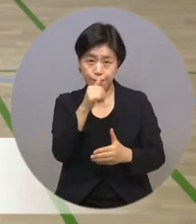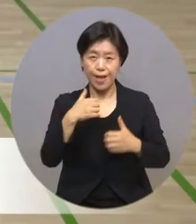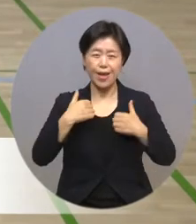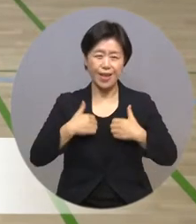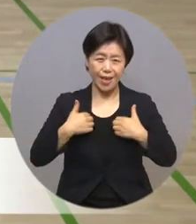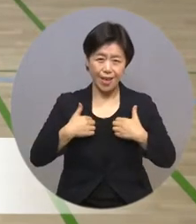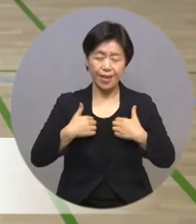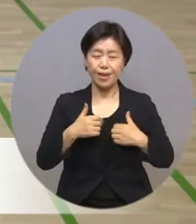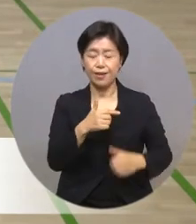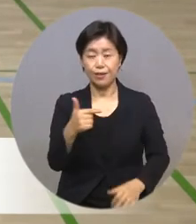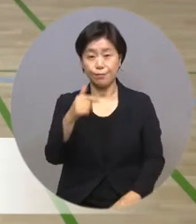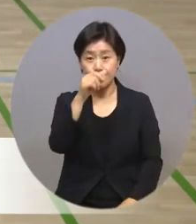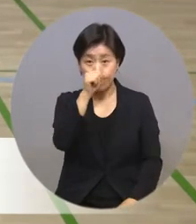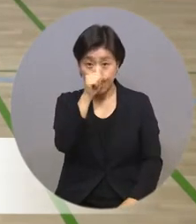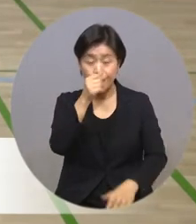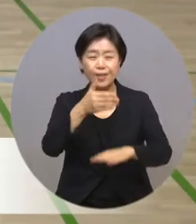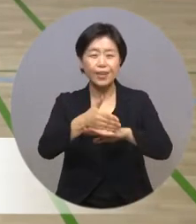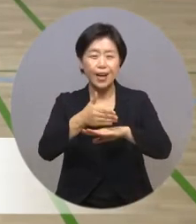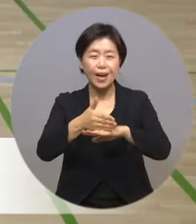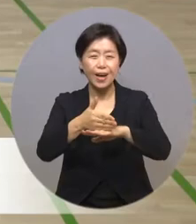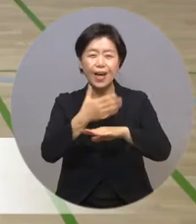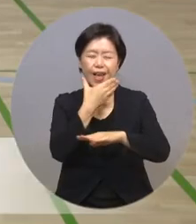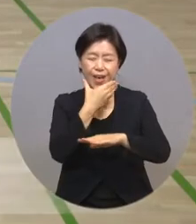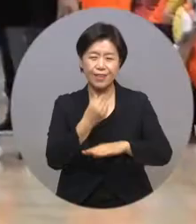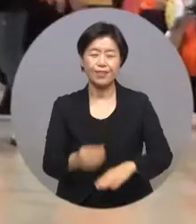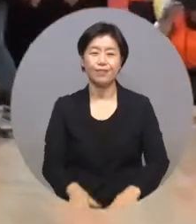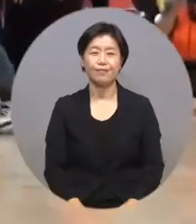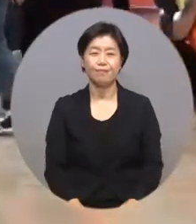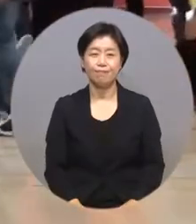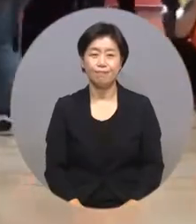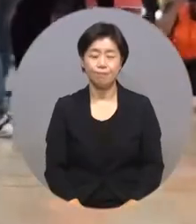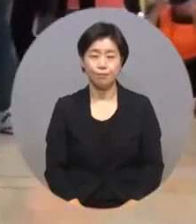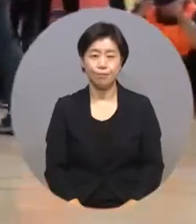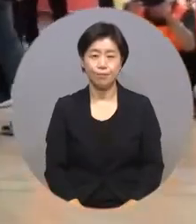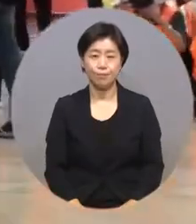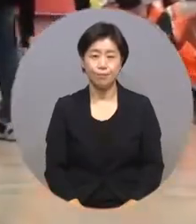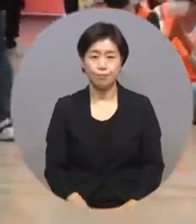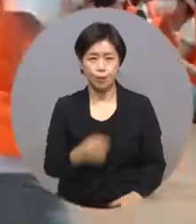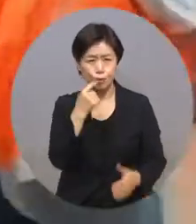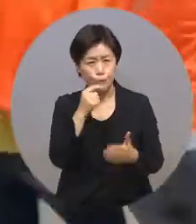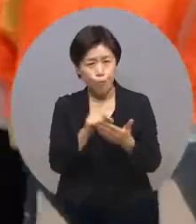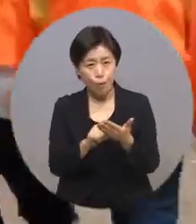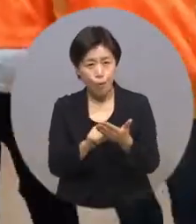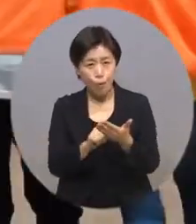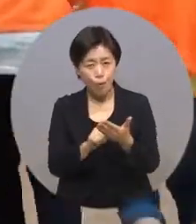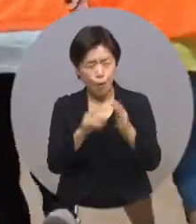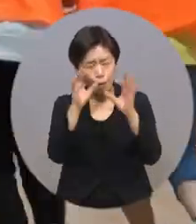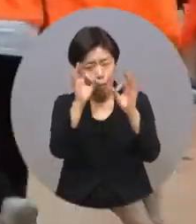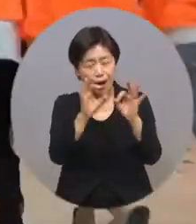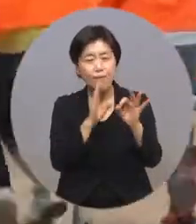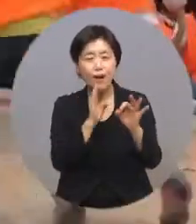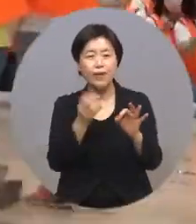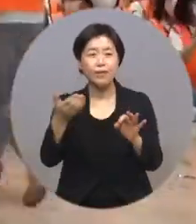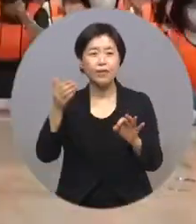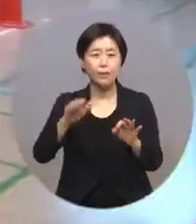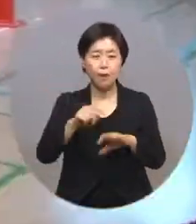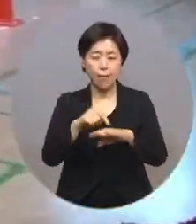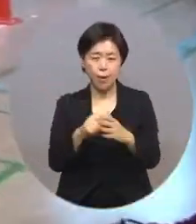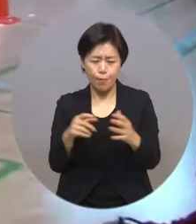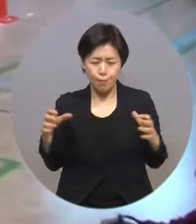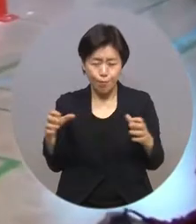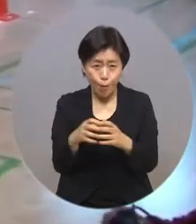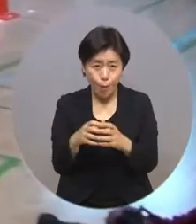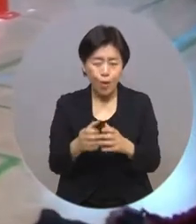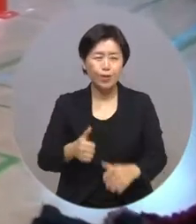너무너무 즐겁고 감사합니다. 행복합니다. 쉬워 보이는 경기이지만 마음을 모아야 제대로